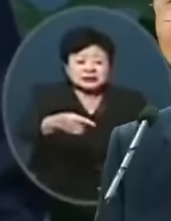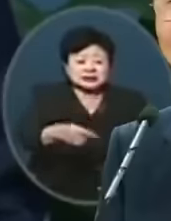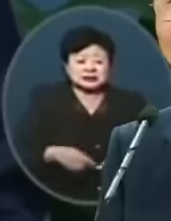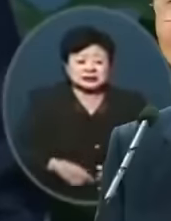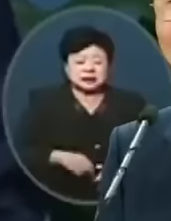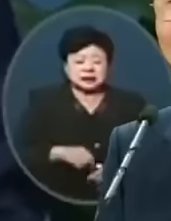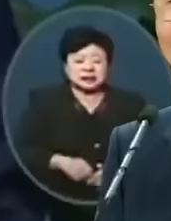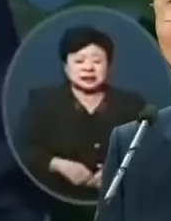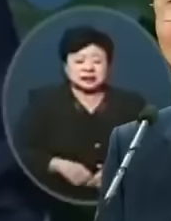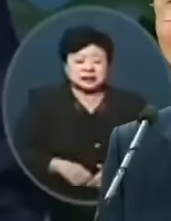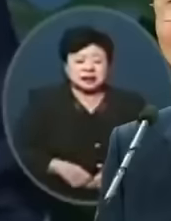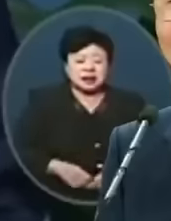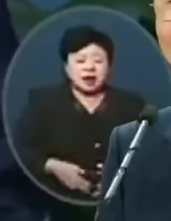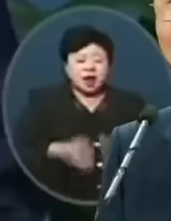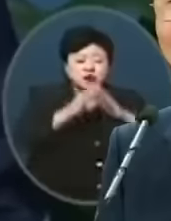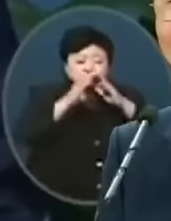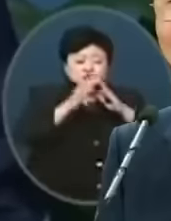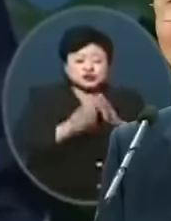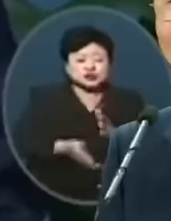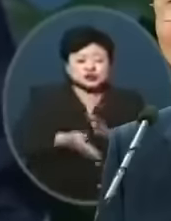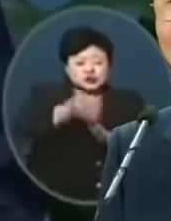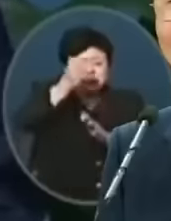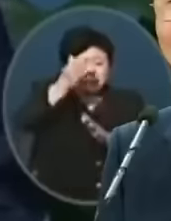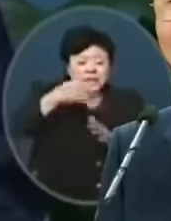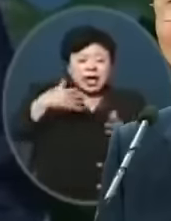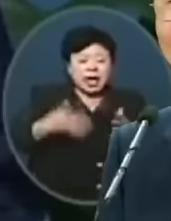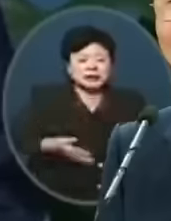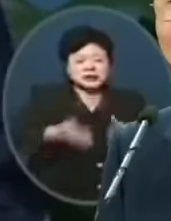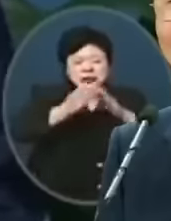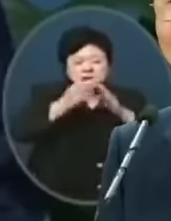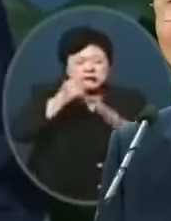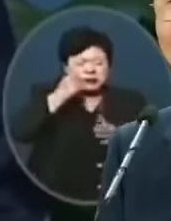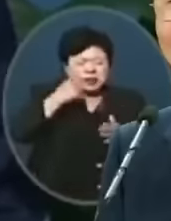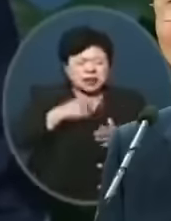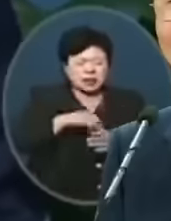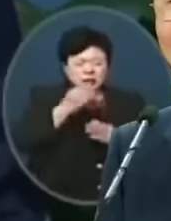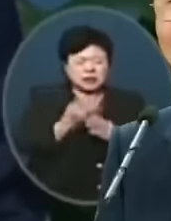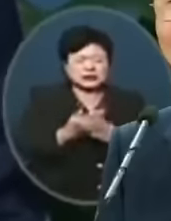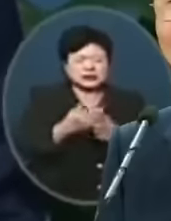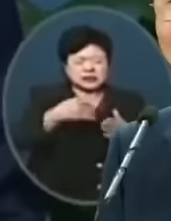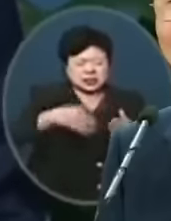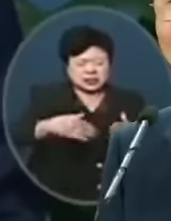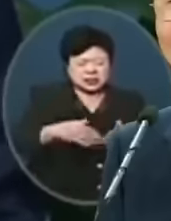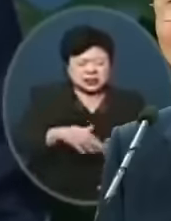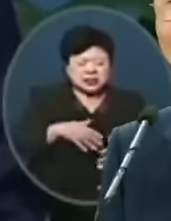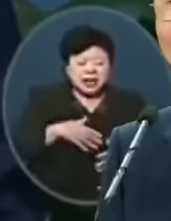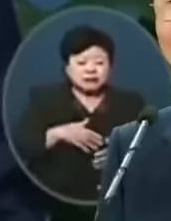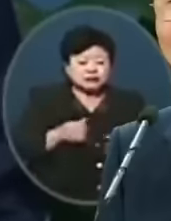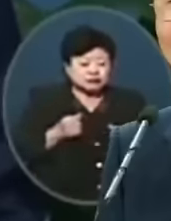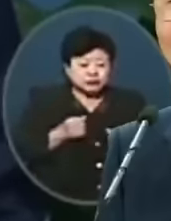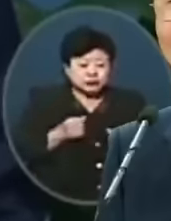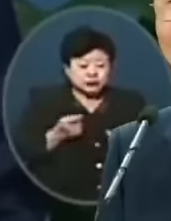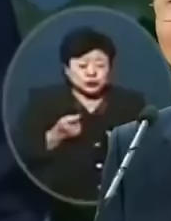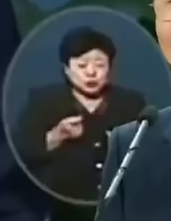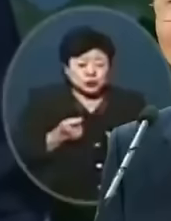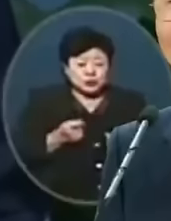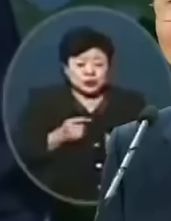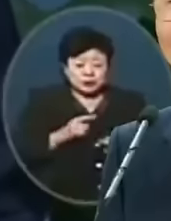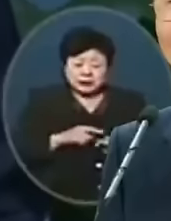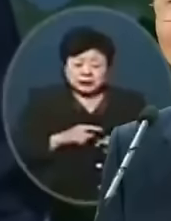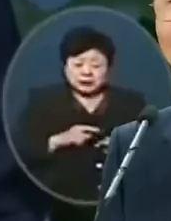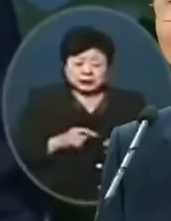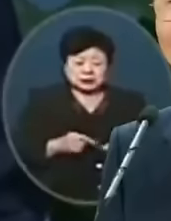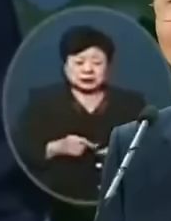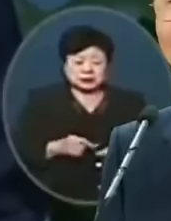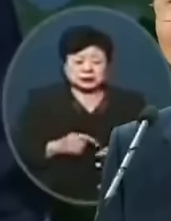하고 건축을 하기 시작한 것이 아직까지도 안 하고 있습니다. 남북 간에 조그마한 이견만